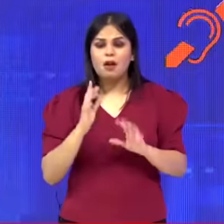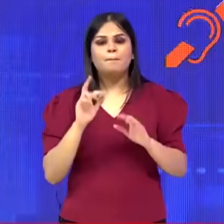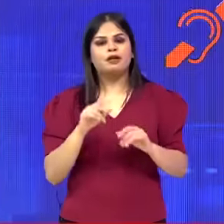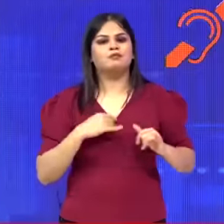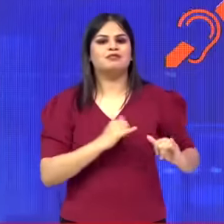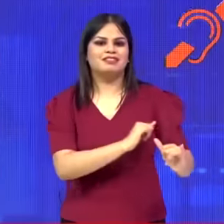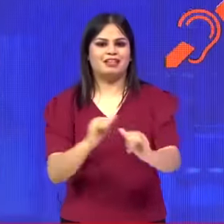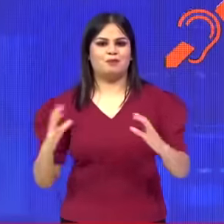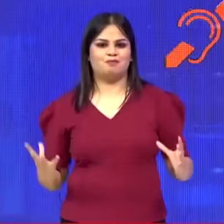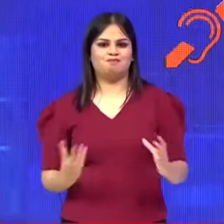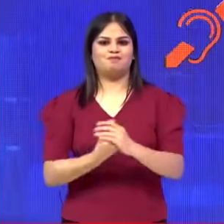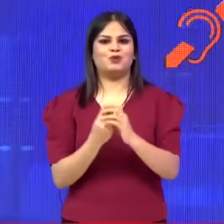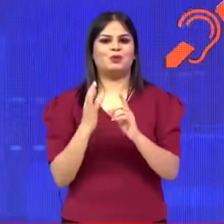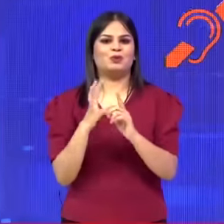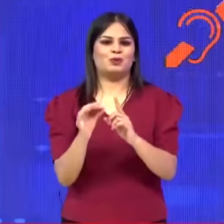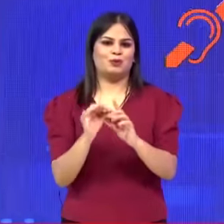हैं।